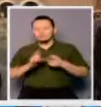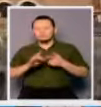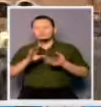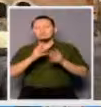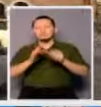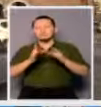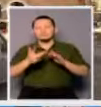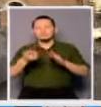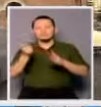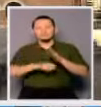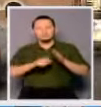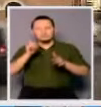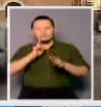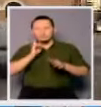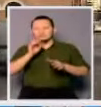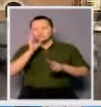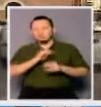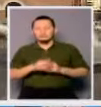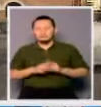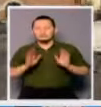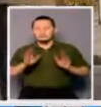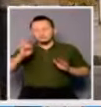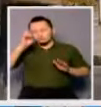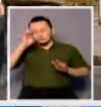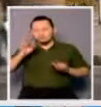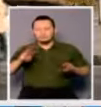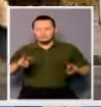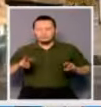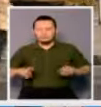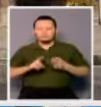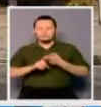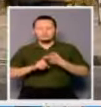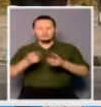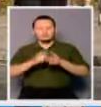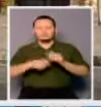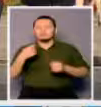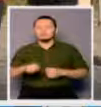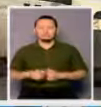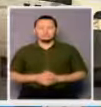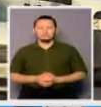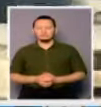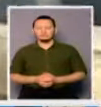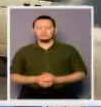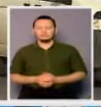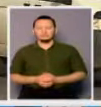кезінде интернетпен байланысқа шектеу қоя алады. Тек үкіметтік және президенттік байланыс құралдары бұғатталмайды.